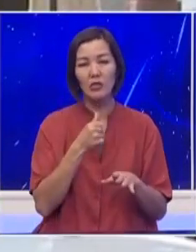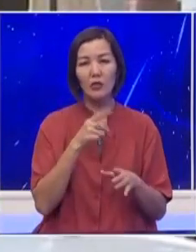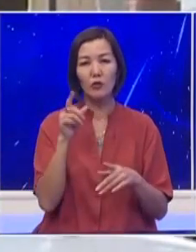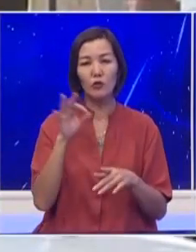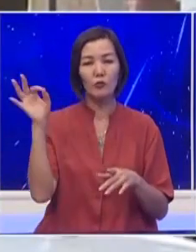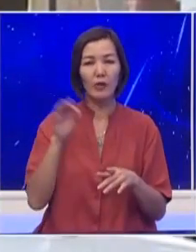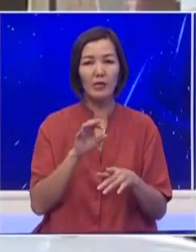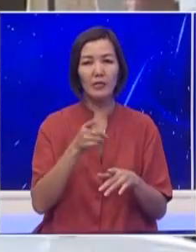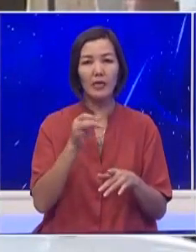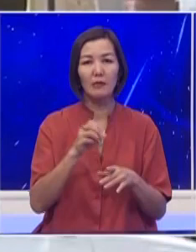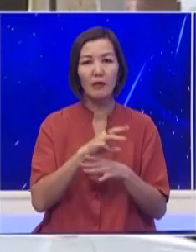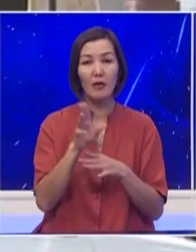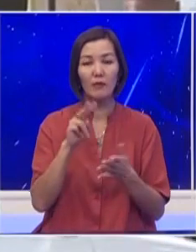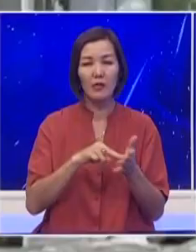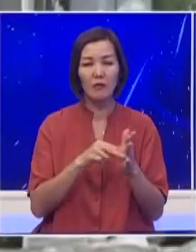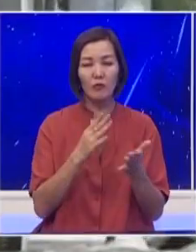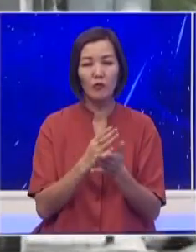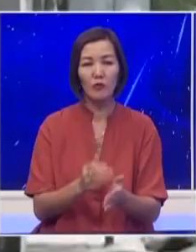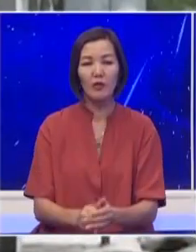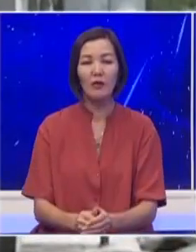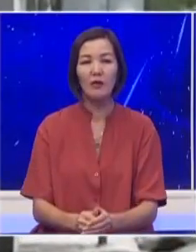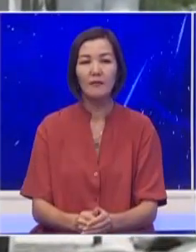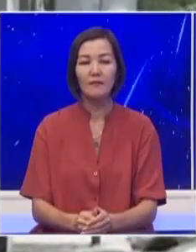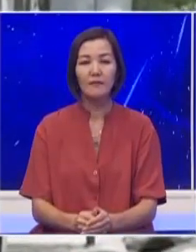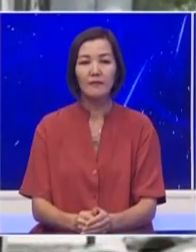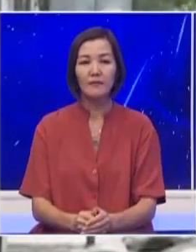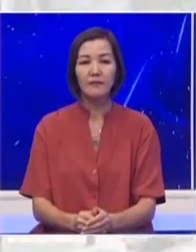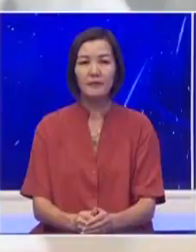100% көгілдір отынмен қамтылады деп күтілуде.